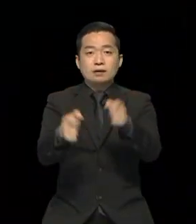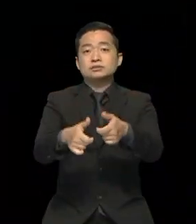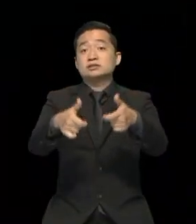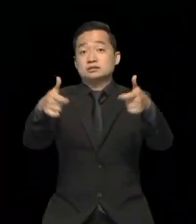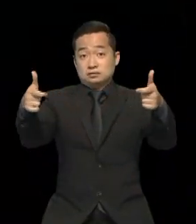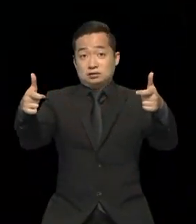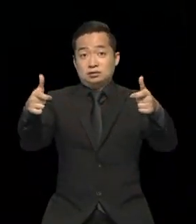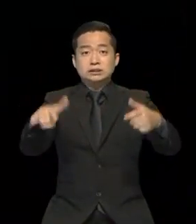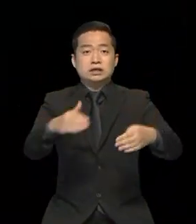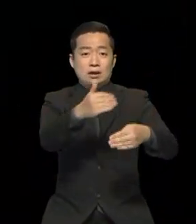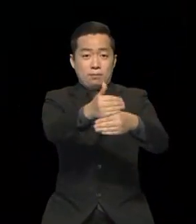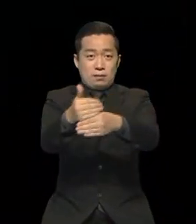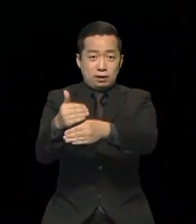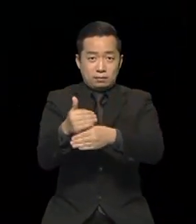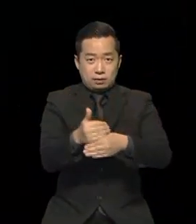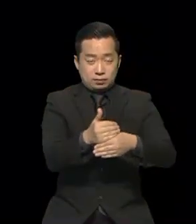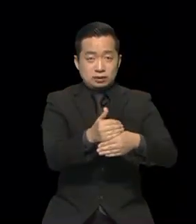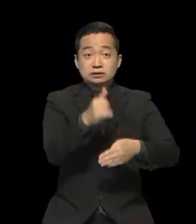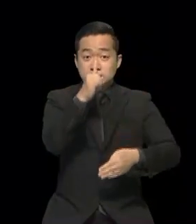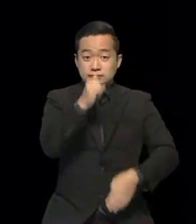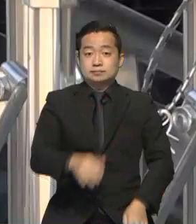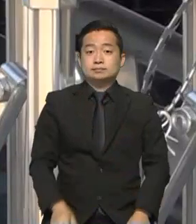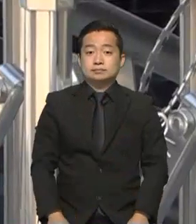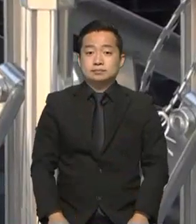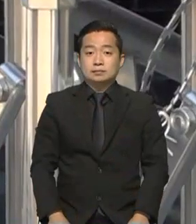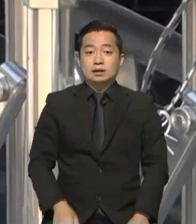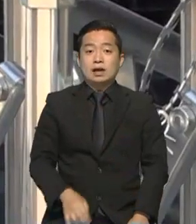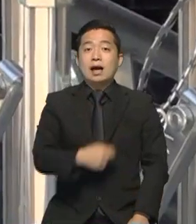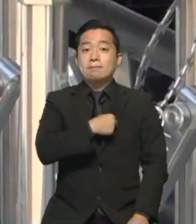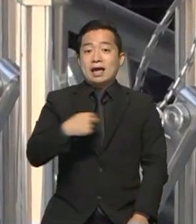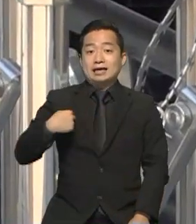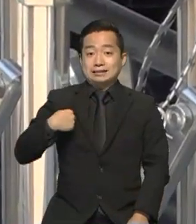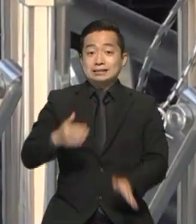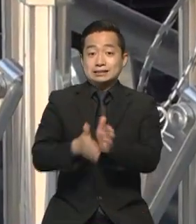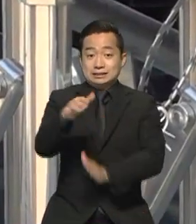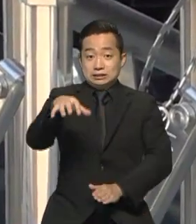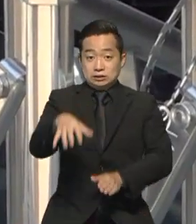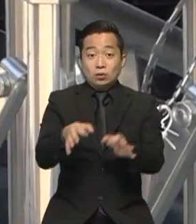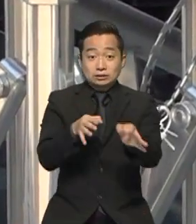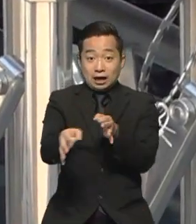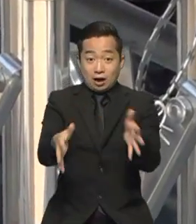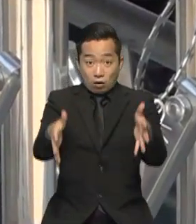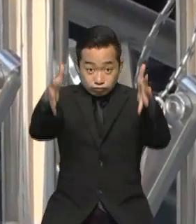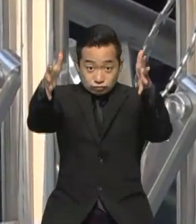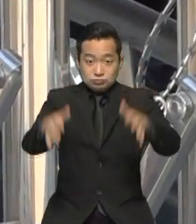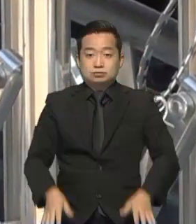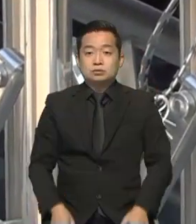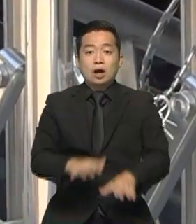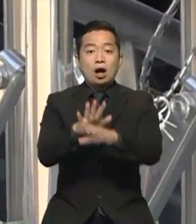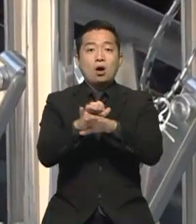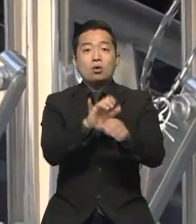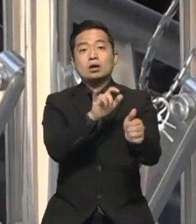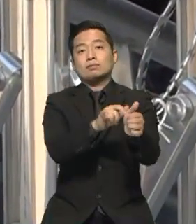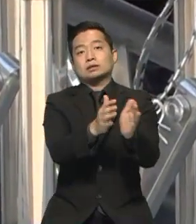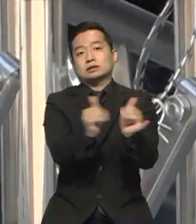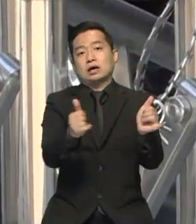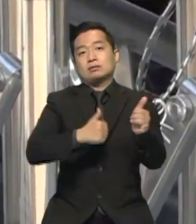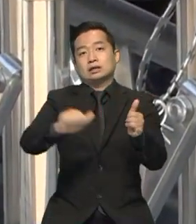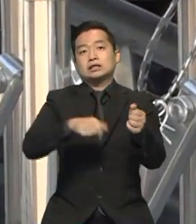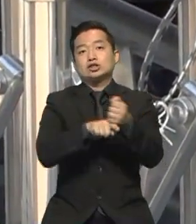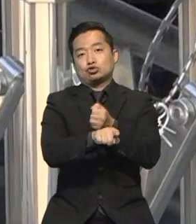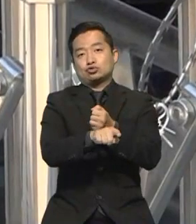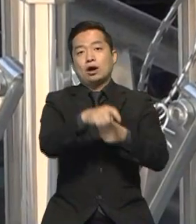증가하면서 봉쇄 지역도 늘고 있습니다. 베이징 시내 한가운데 있는 상가 건물입니다. 코로나19 확진자가 다녀갔다는